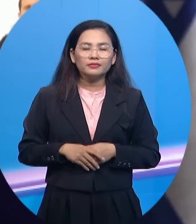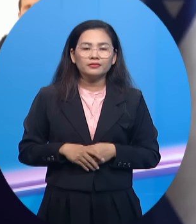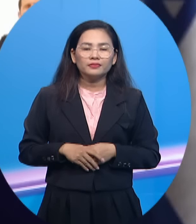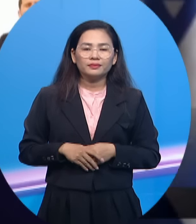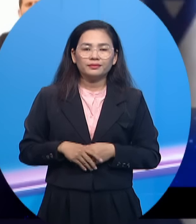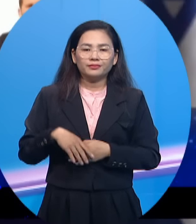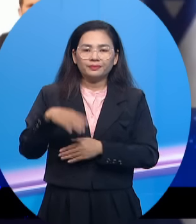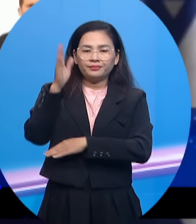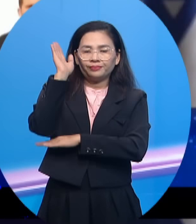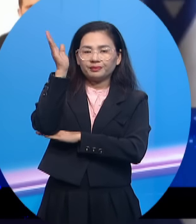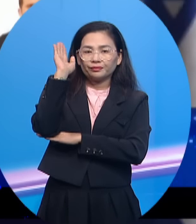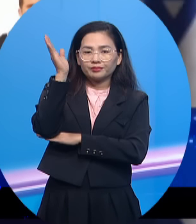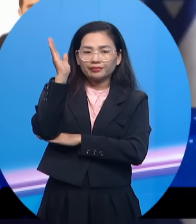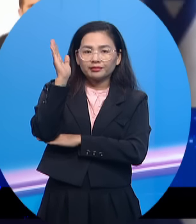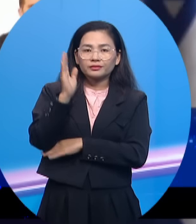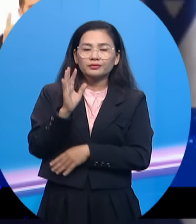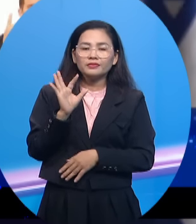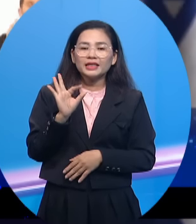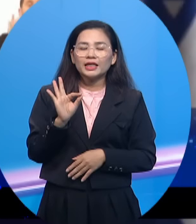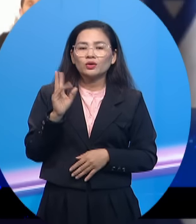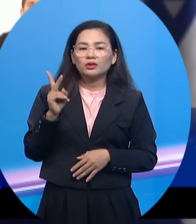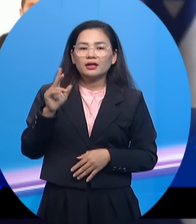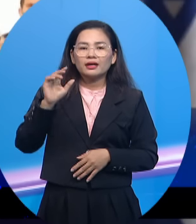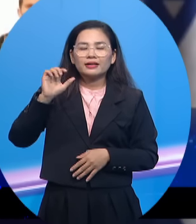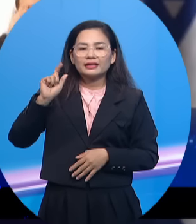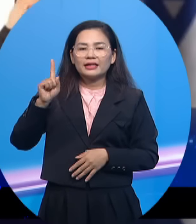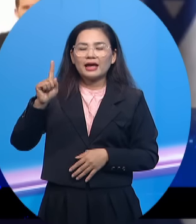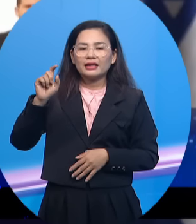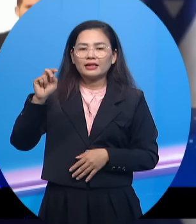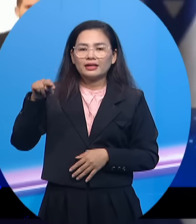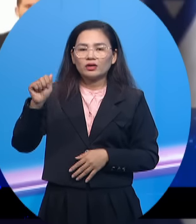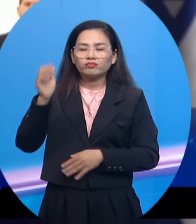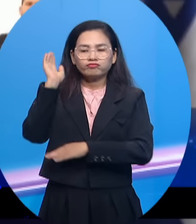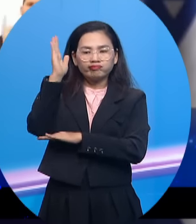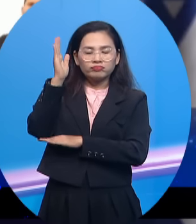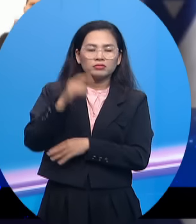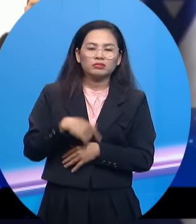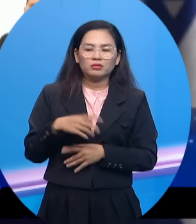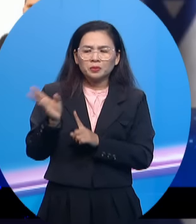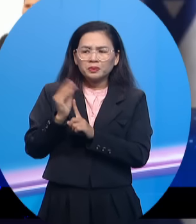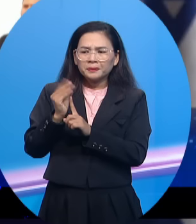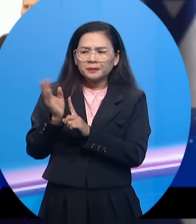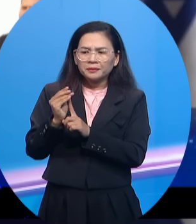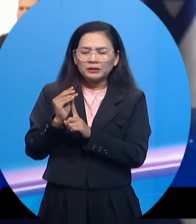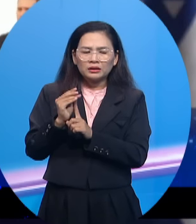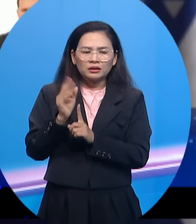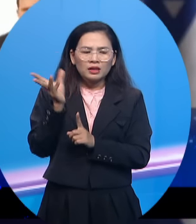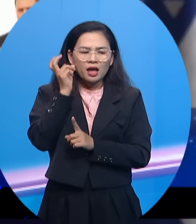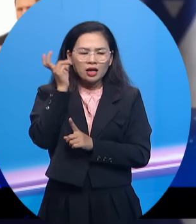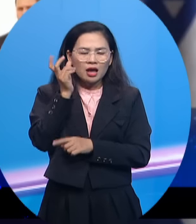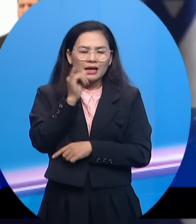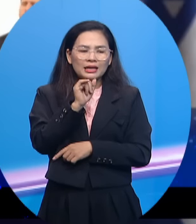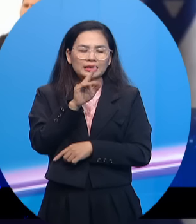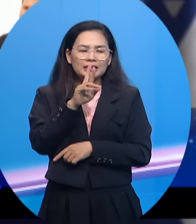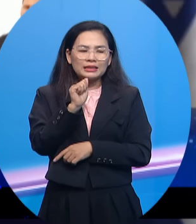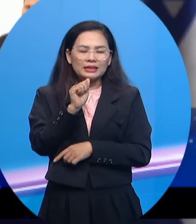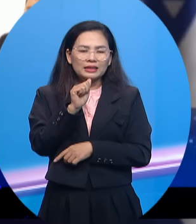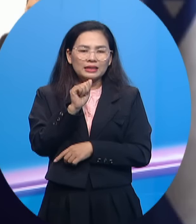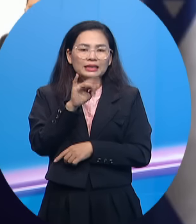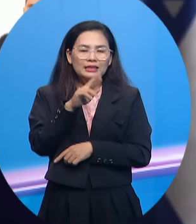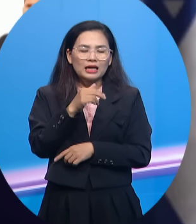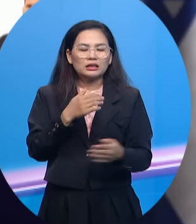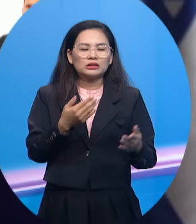Trong bài phát biểu tại Tel Aviv, Thiếu tướng Daniel Hagari cho biết, trước các nguồn tin dự báo sắp xảy ra cuộc tấn công trả đũa của Iran